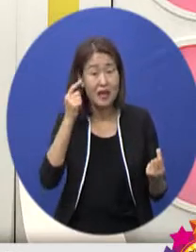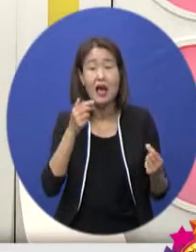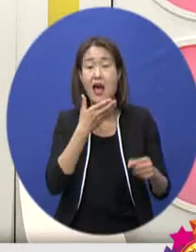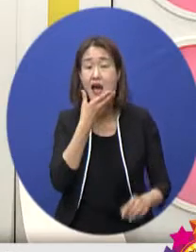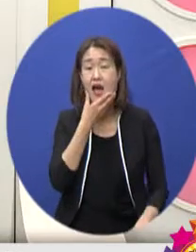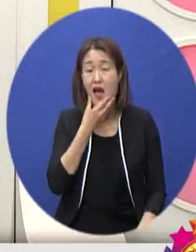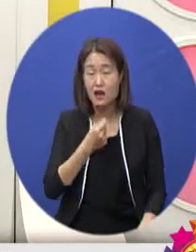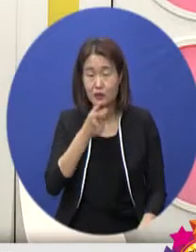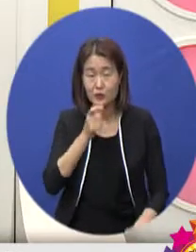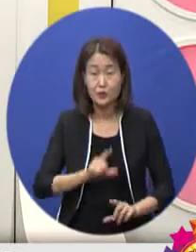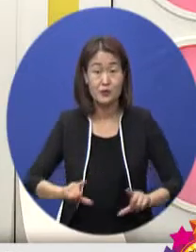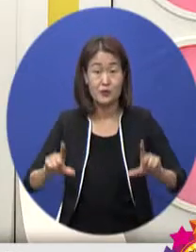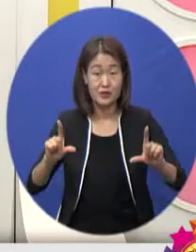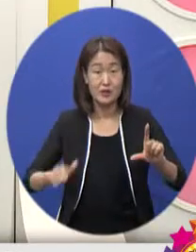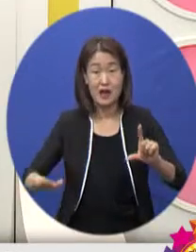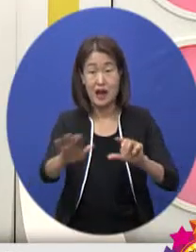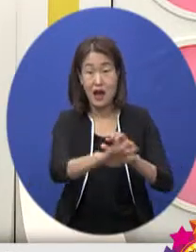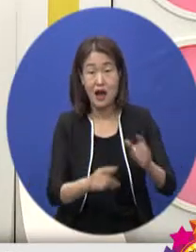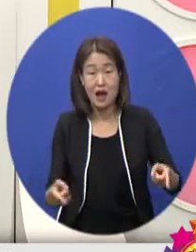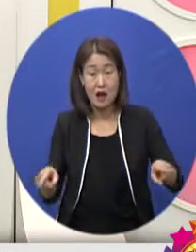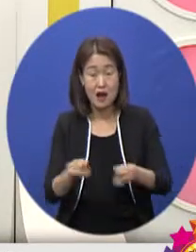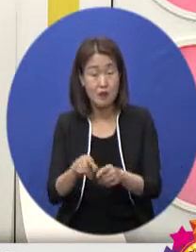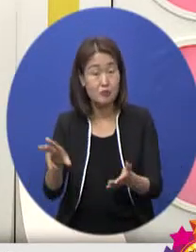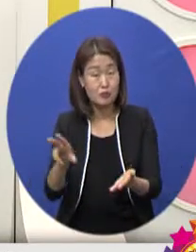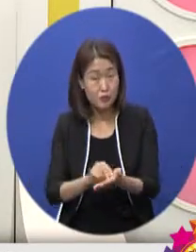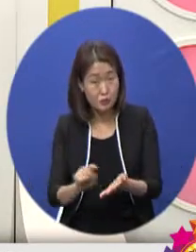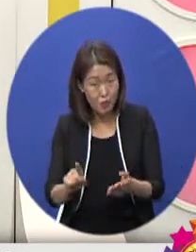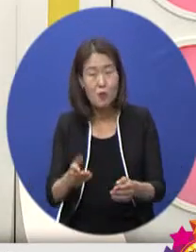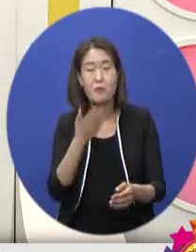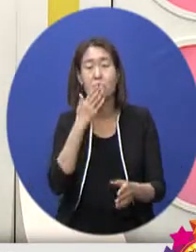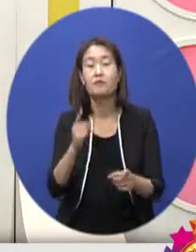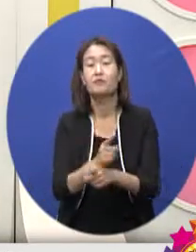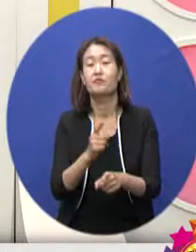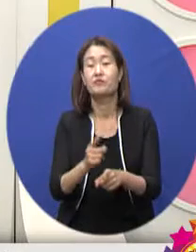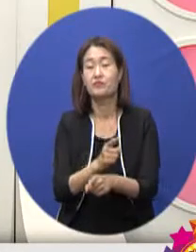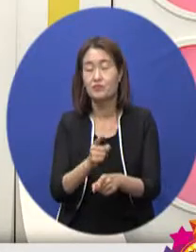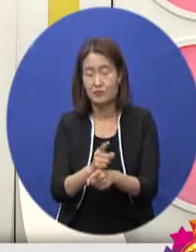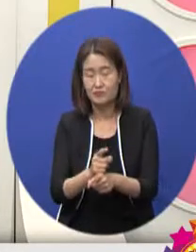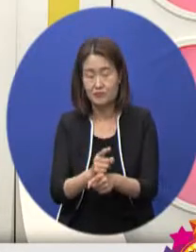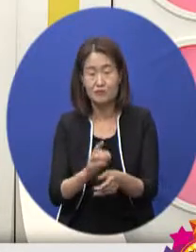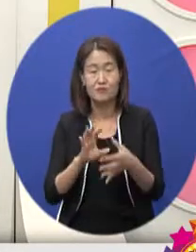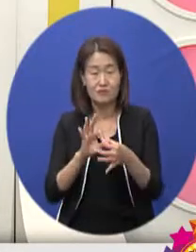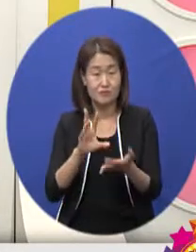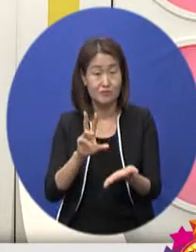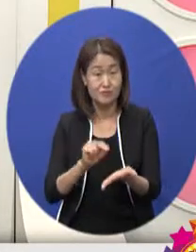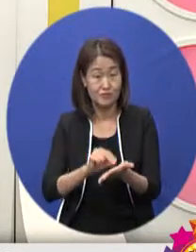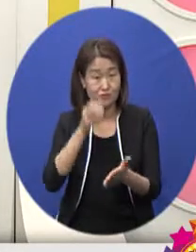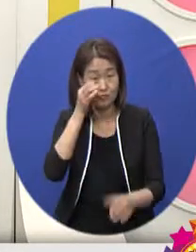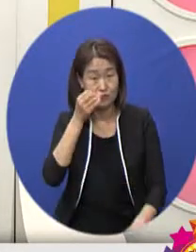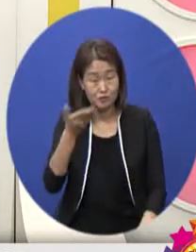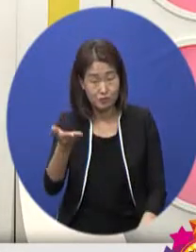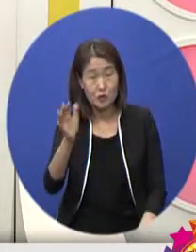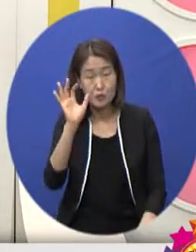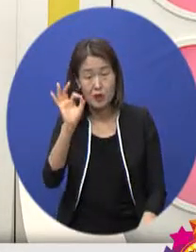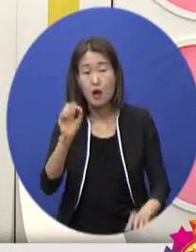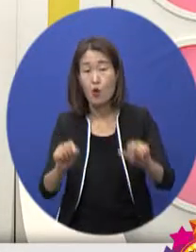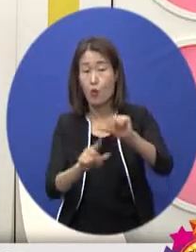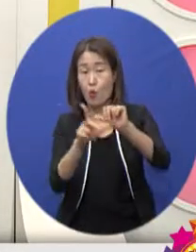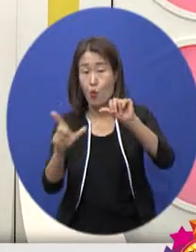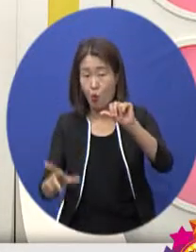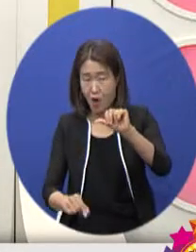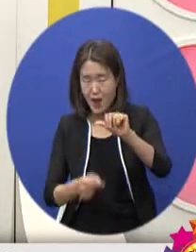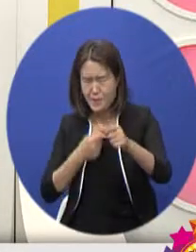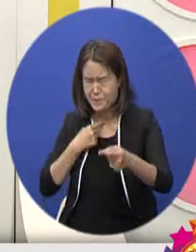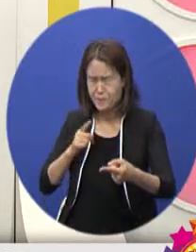수요일 또 여러분과 함께 풀어보는 퀴즈가 있죠. 외쳐볼까요? 네. 힐링푸드 퀴즈. 이것은 5월이 제철인